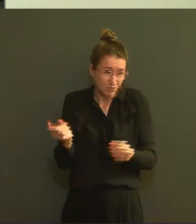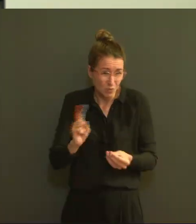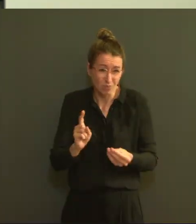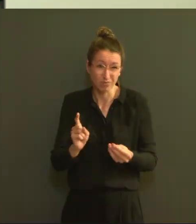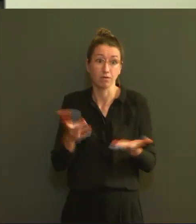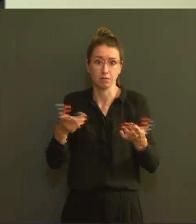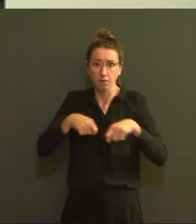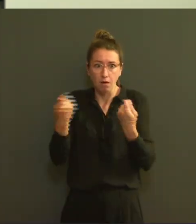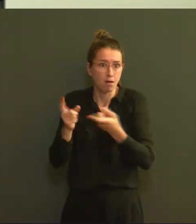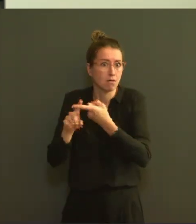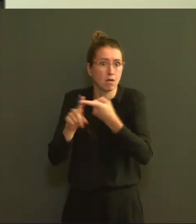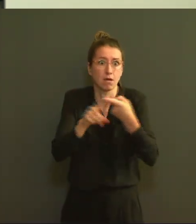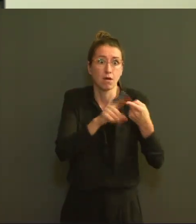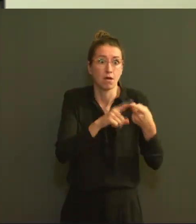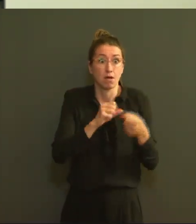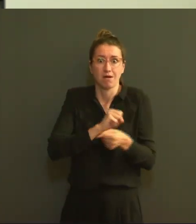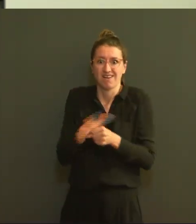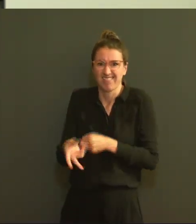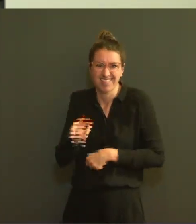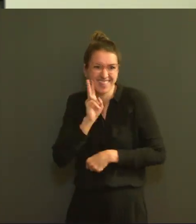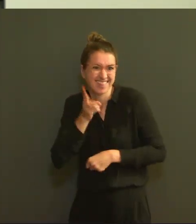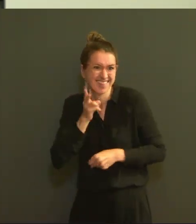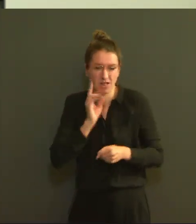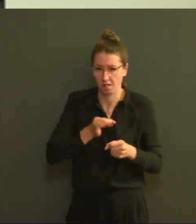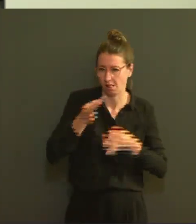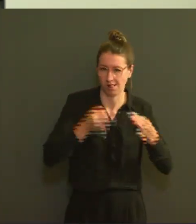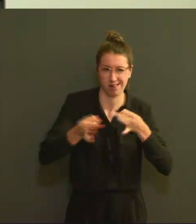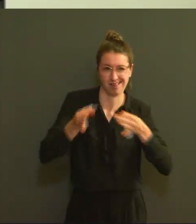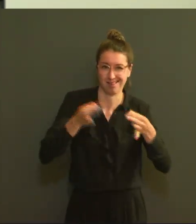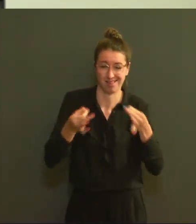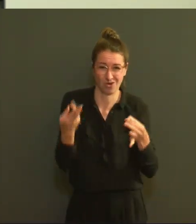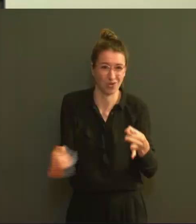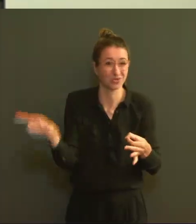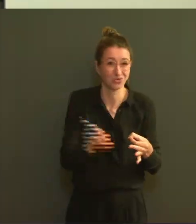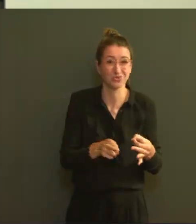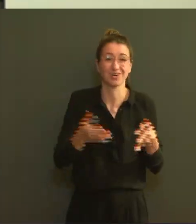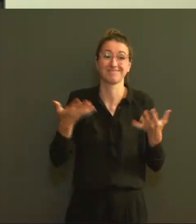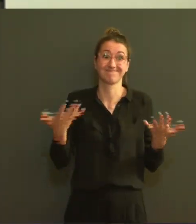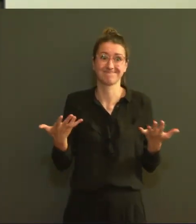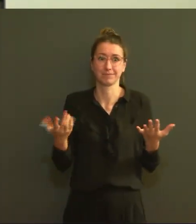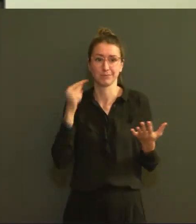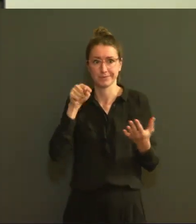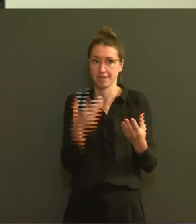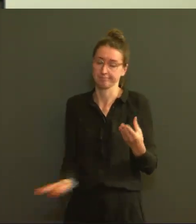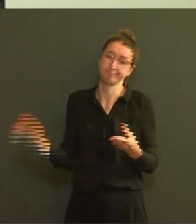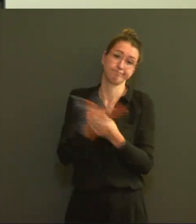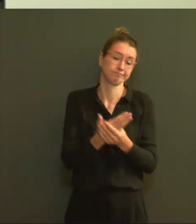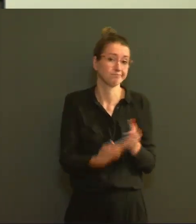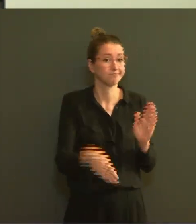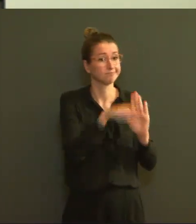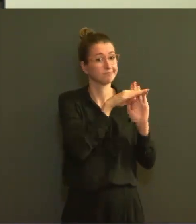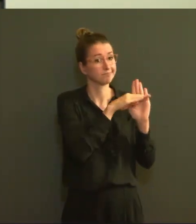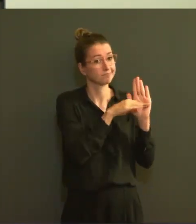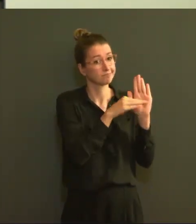pour disséminer de nouveau dans la population. Il fallait effectivement prendre des mesures pour limiter cette propagation et on voit